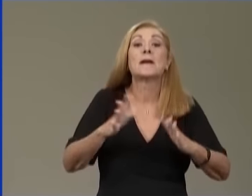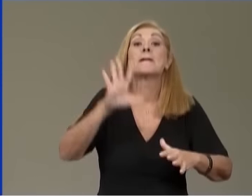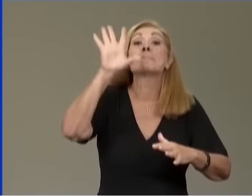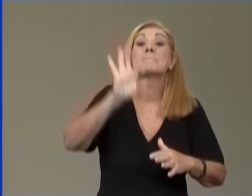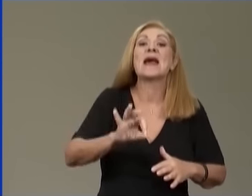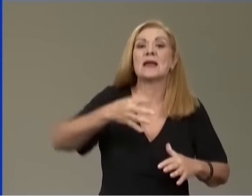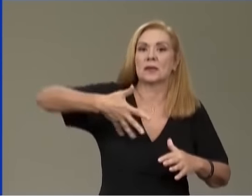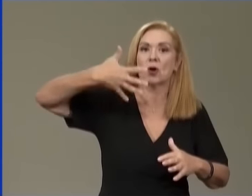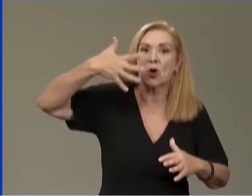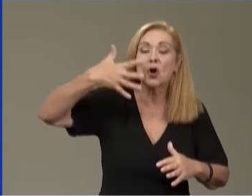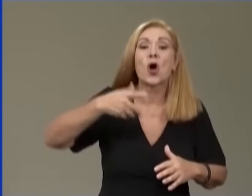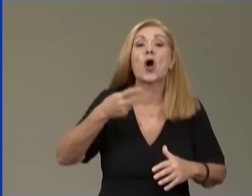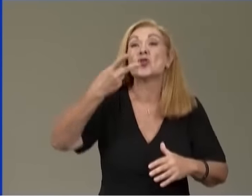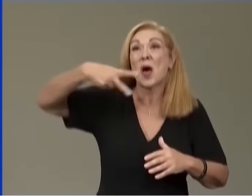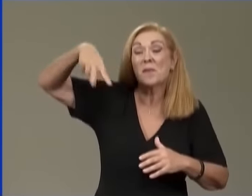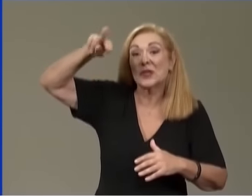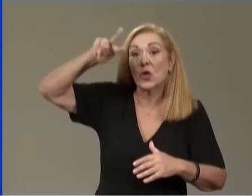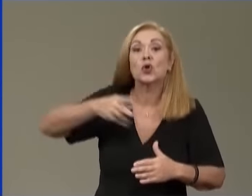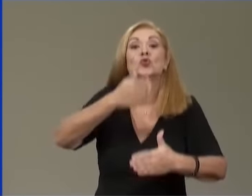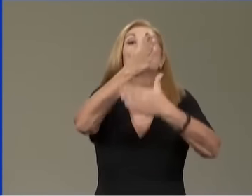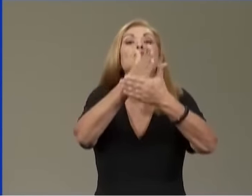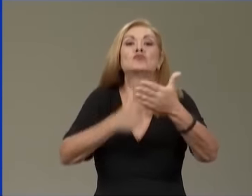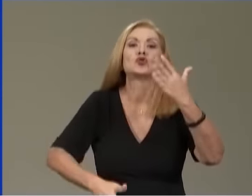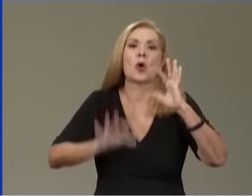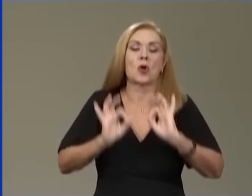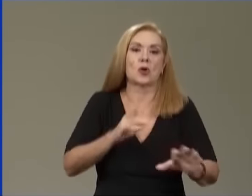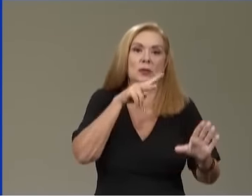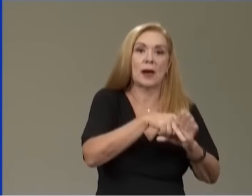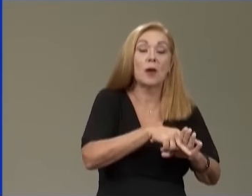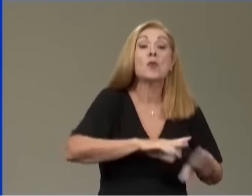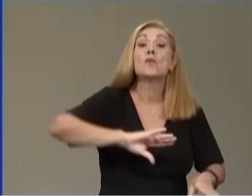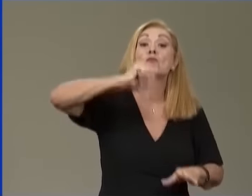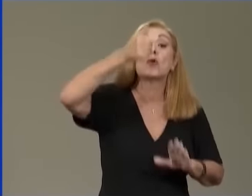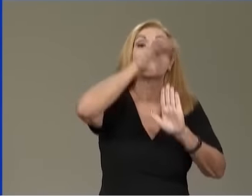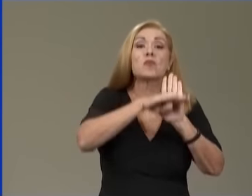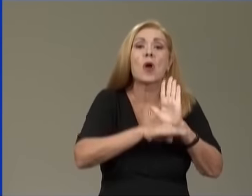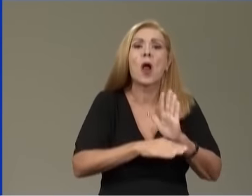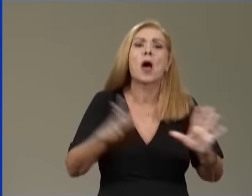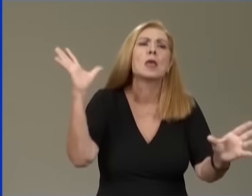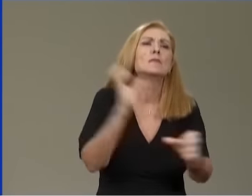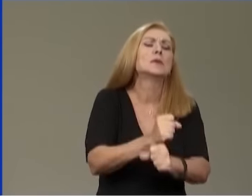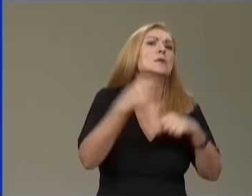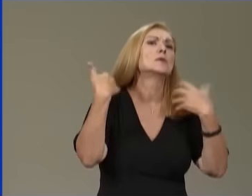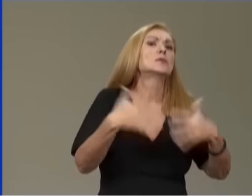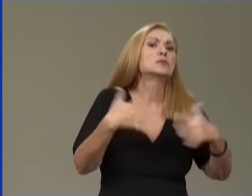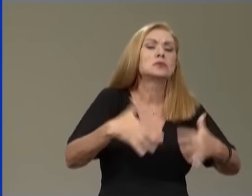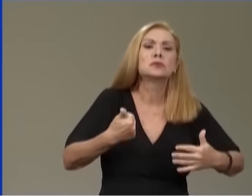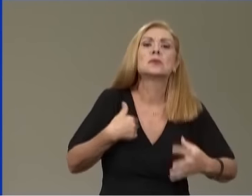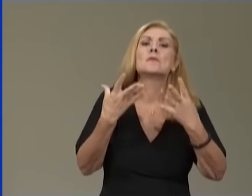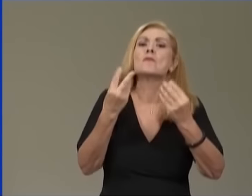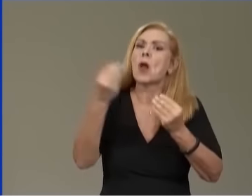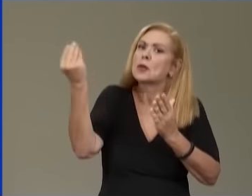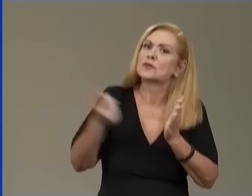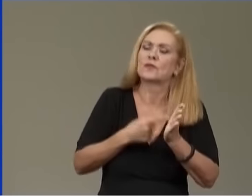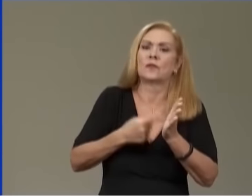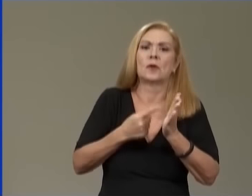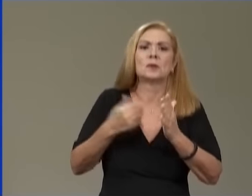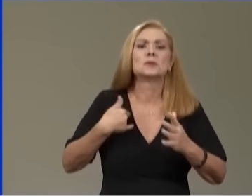μισό από το εμπορικό. Ήταν μεγάλη επιτυχία το πρώτο πρόγραμμα «Σπίτι μου» και συναντώ συχνά συμπολίτες μας οι